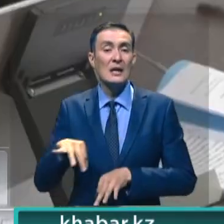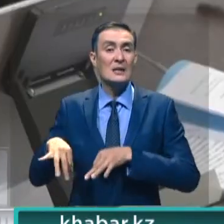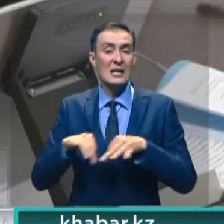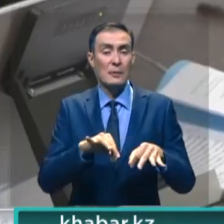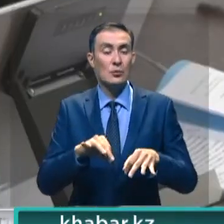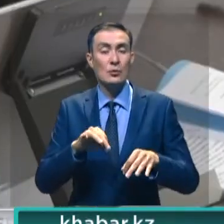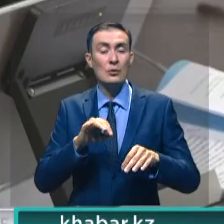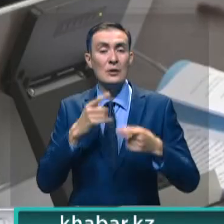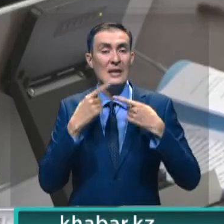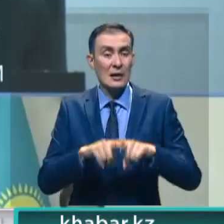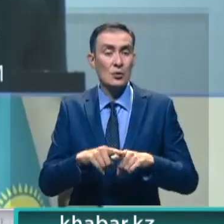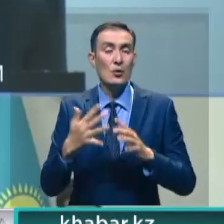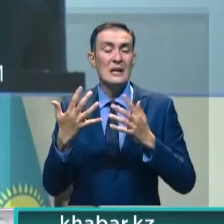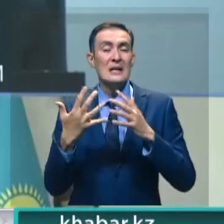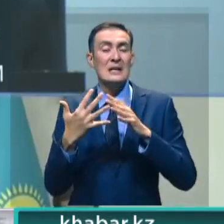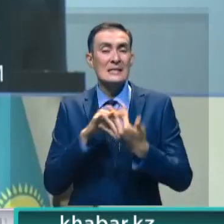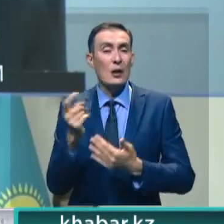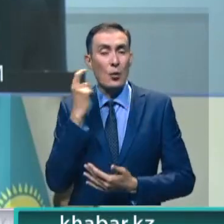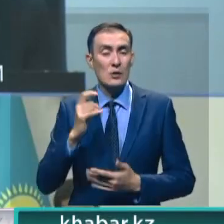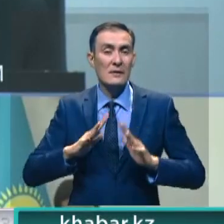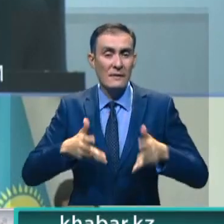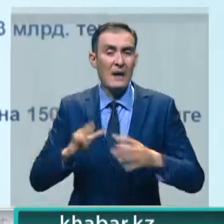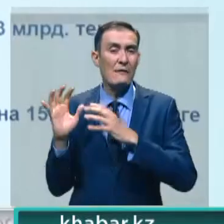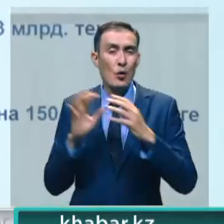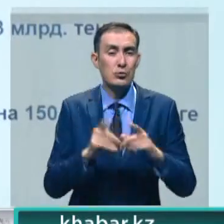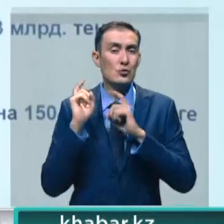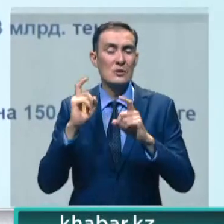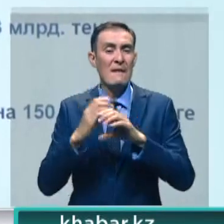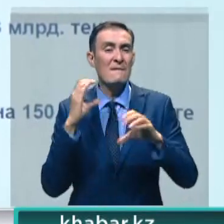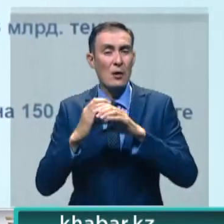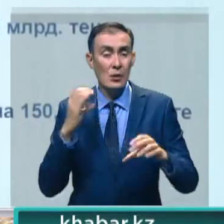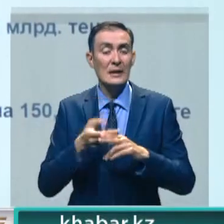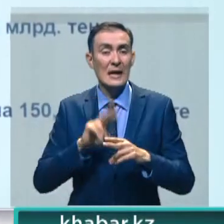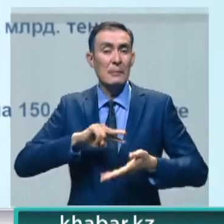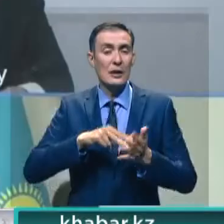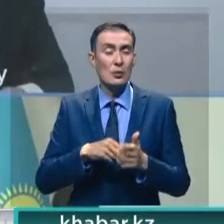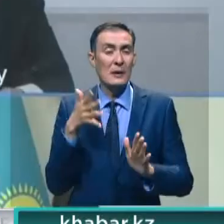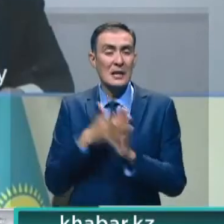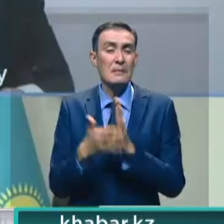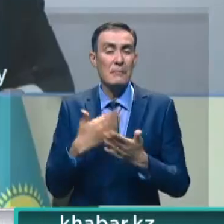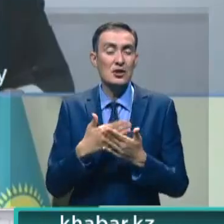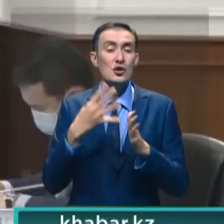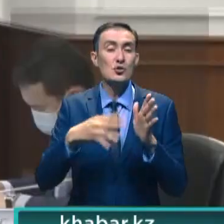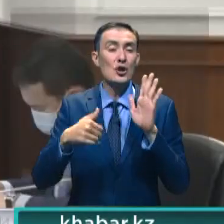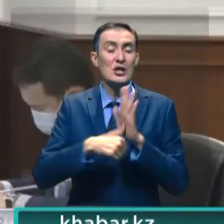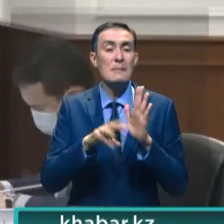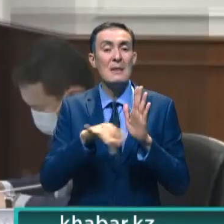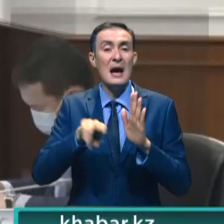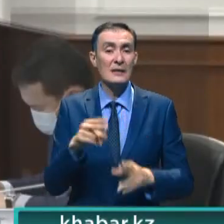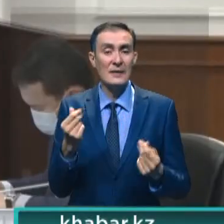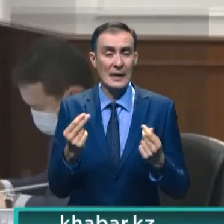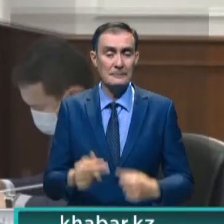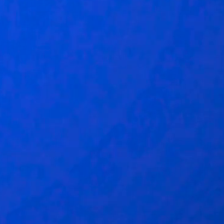транспортную технику в стране, сельхозмашины, автобусы, грузовые вагоны. На эти цели планируют потратить почти 46 миллиардов